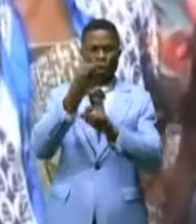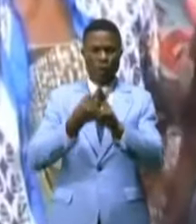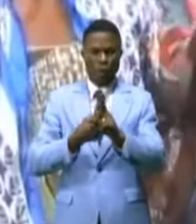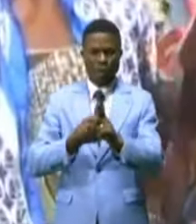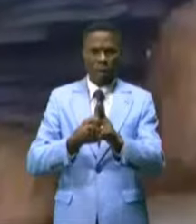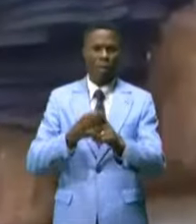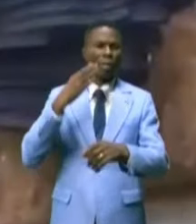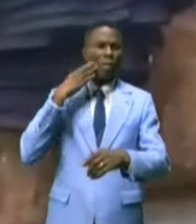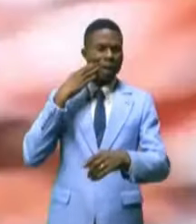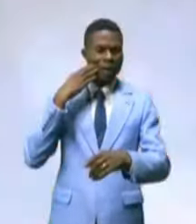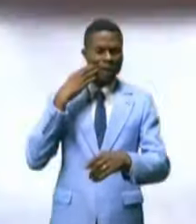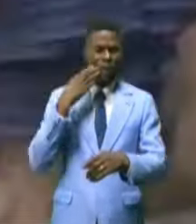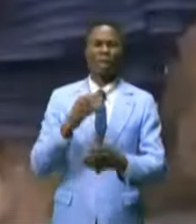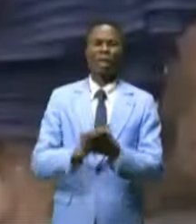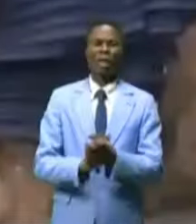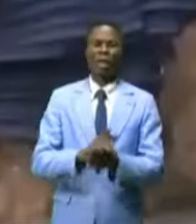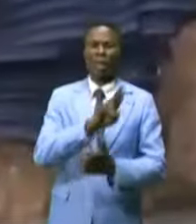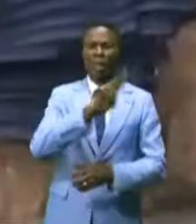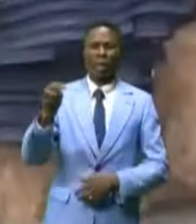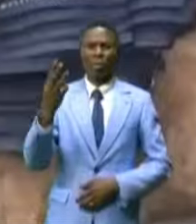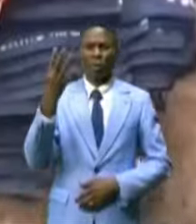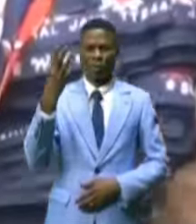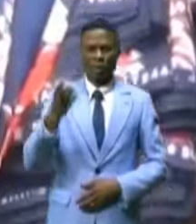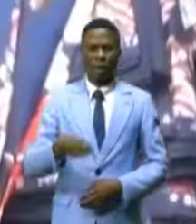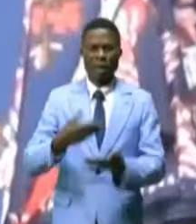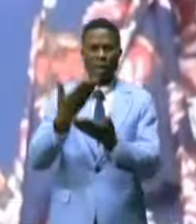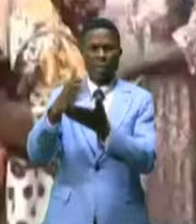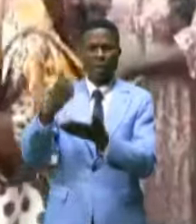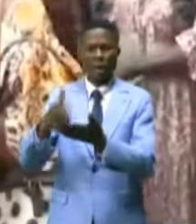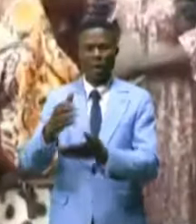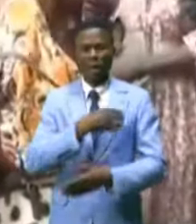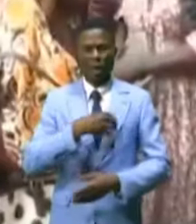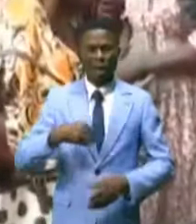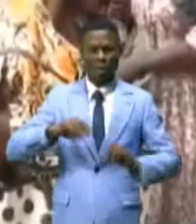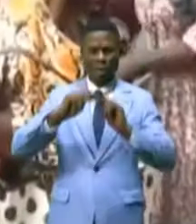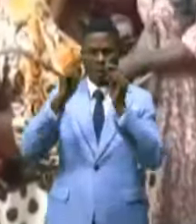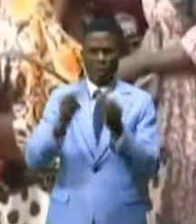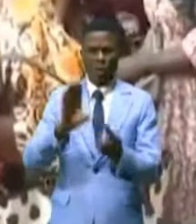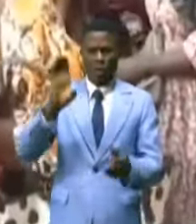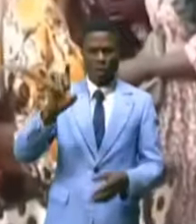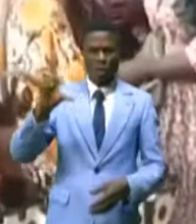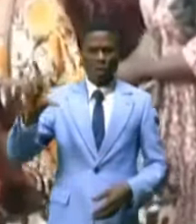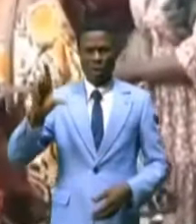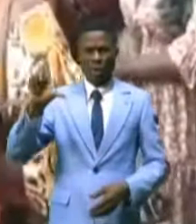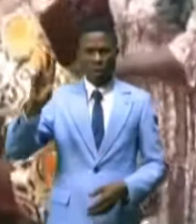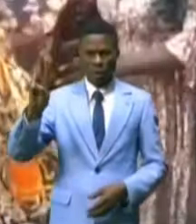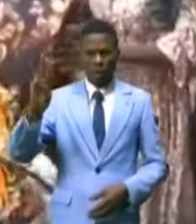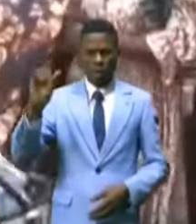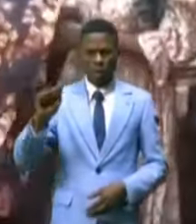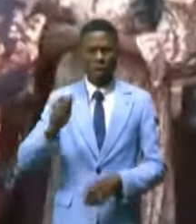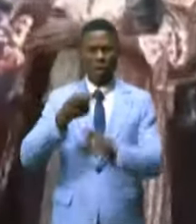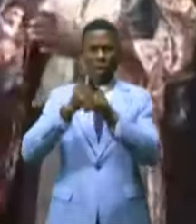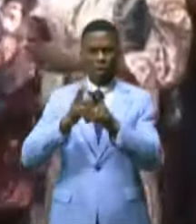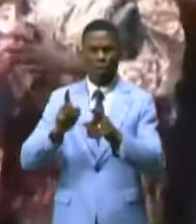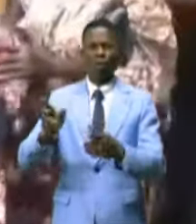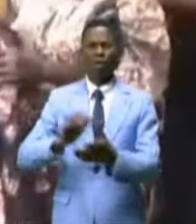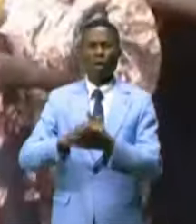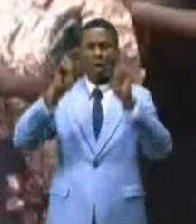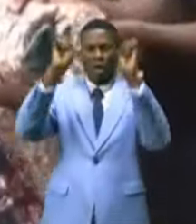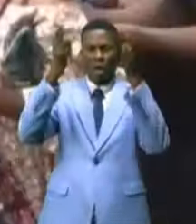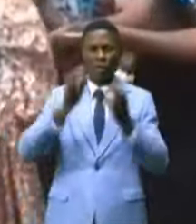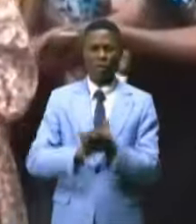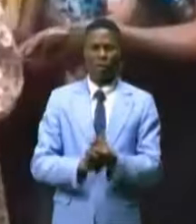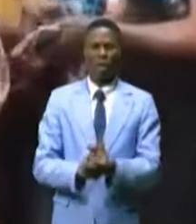femme célébrée chaque 8 mars, offert le pagne aux femmes de ces clubs ressortissantes des Bukama évoluant dans la ville de